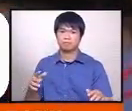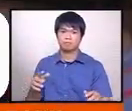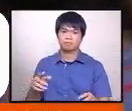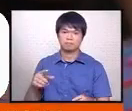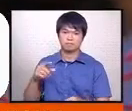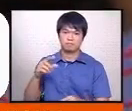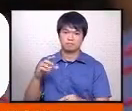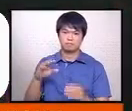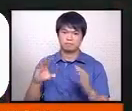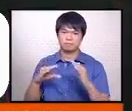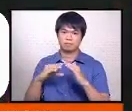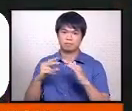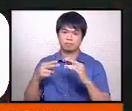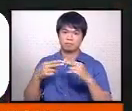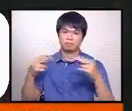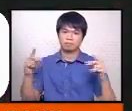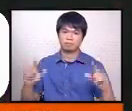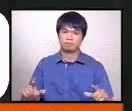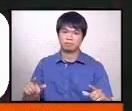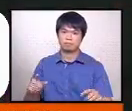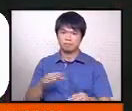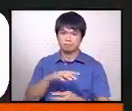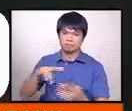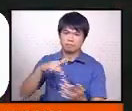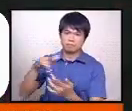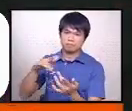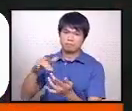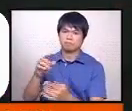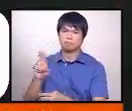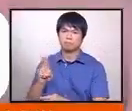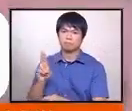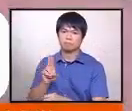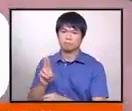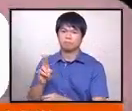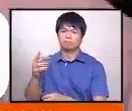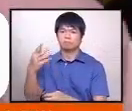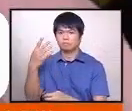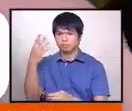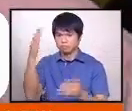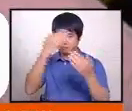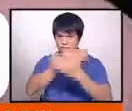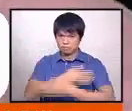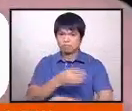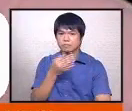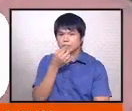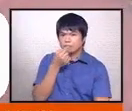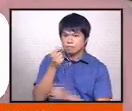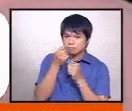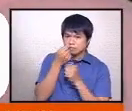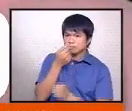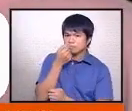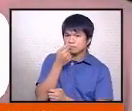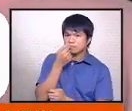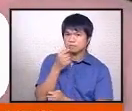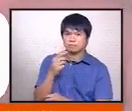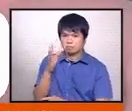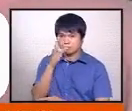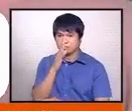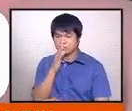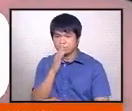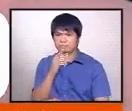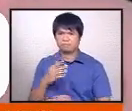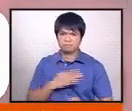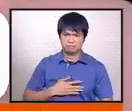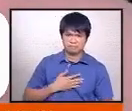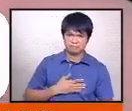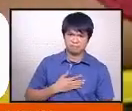Hall at Pedaya na pag-alagala at gumagamit ng solvent kagabi. Ang nanay na ito, todo pakiusap na ibalik ang 15